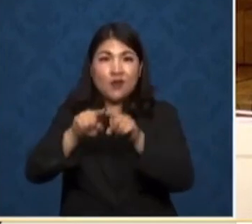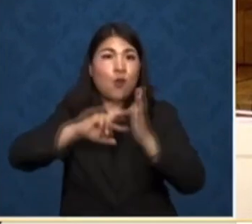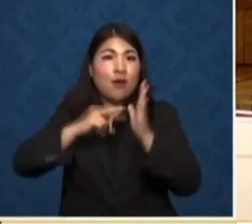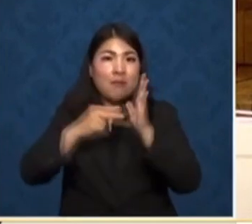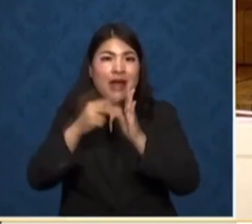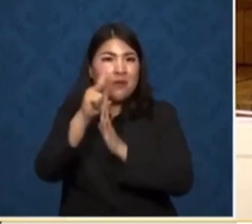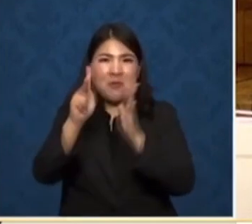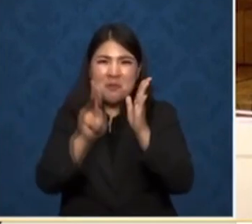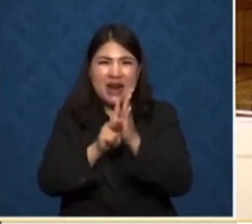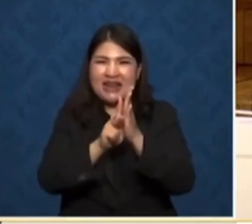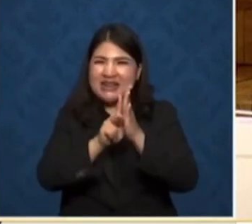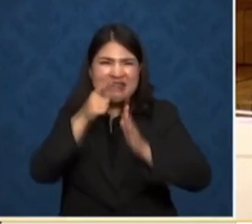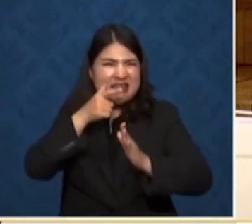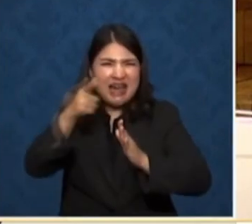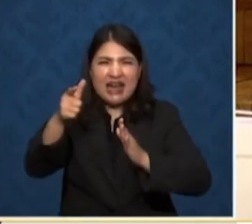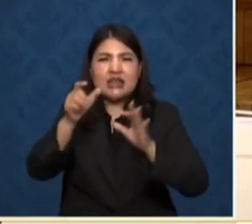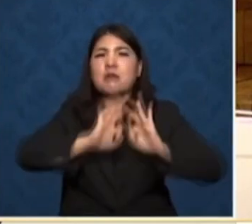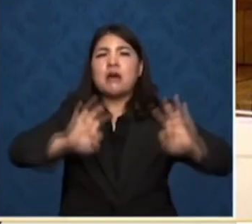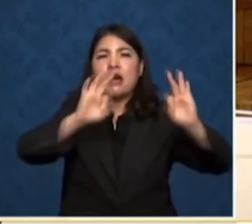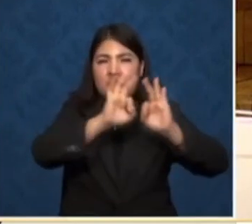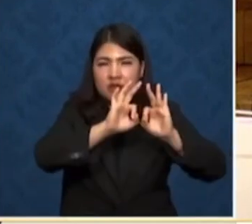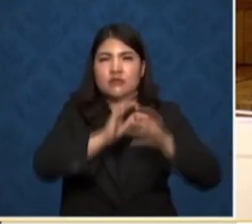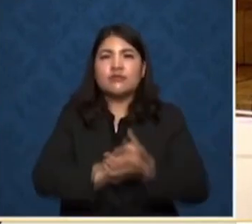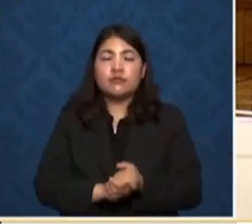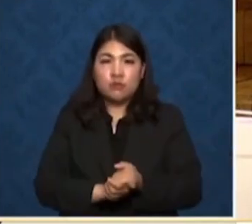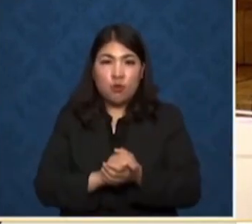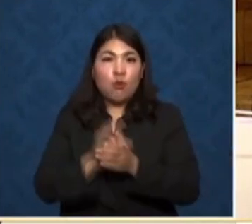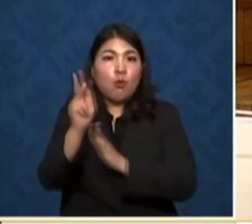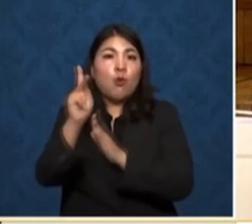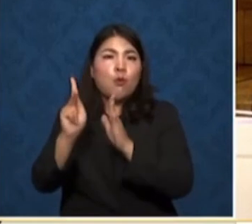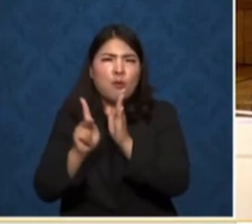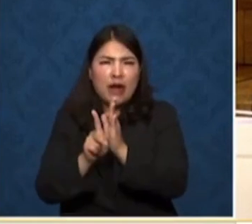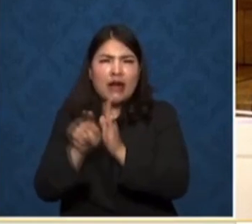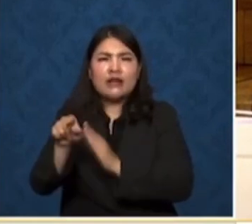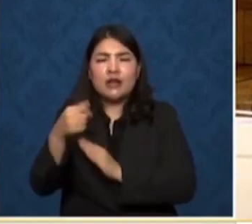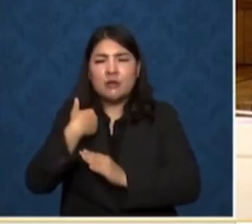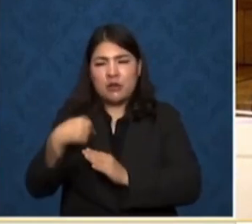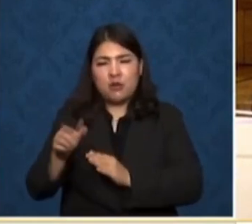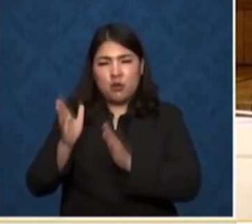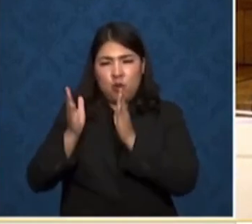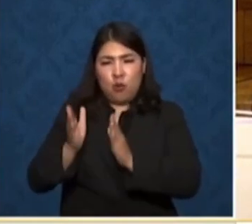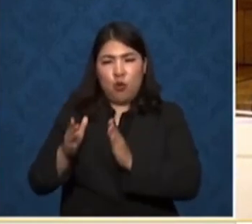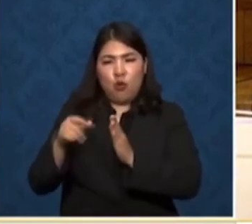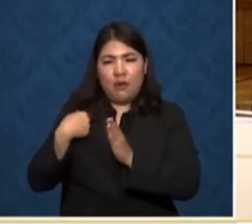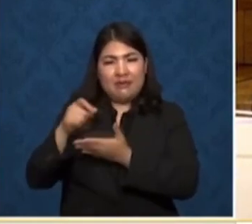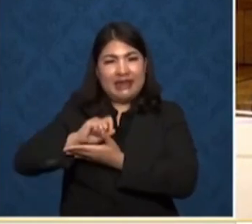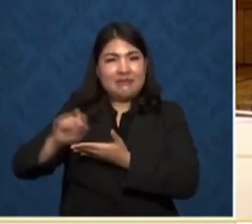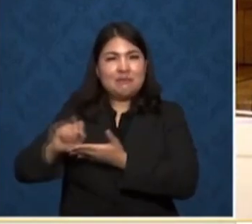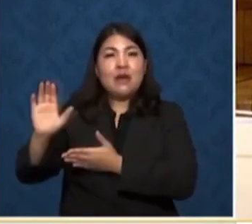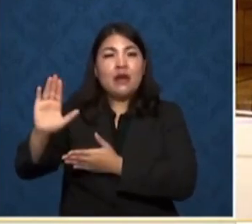ท่านประธานที่เคารพกฎหมายแม้แต่ท่านจุรินทร์อาจจะไม่ใช่เป็นผู้ออกแต่กฎ